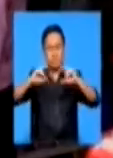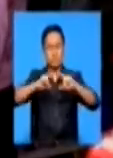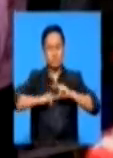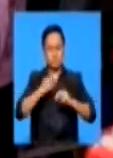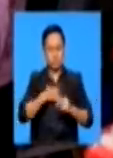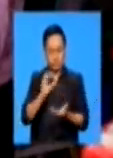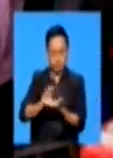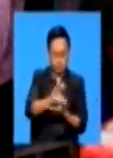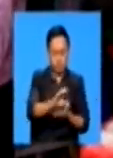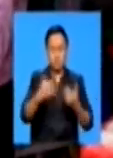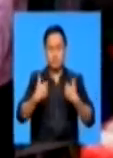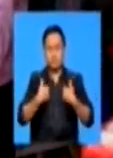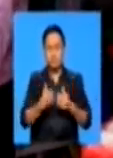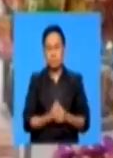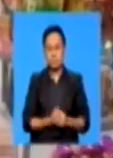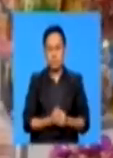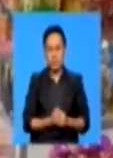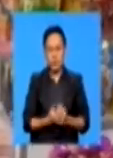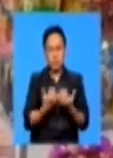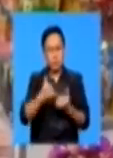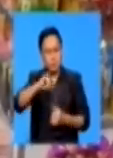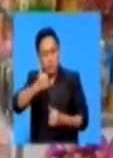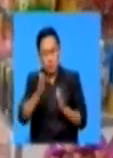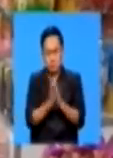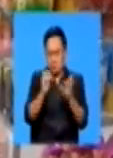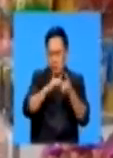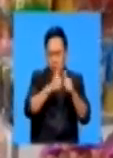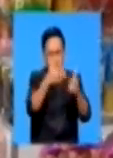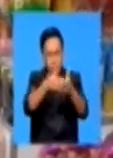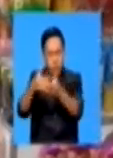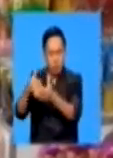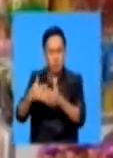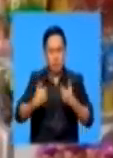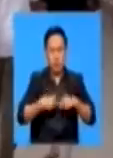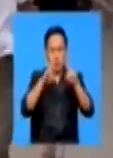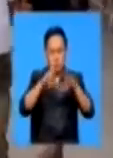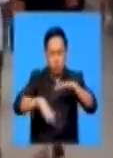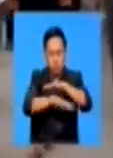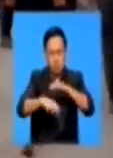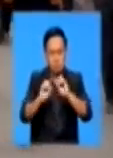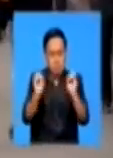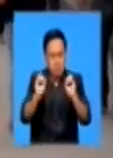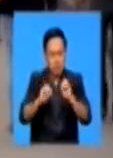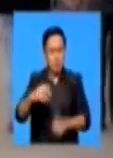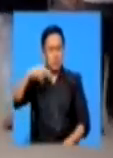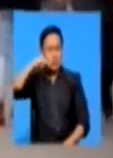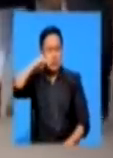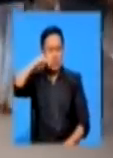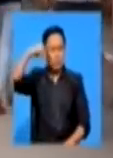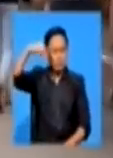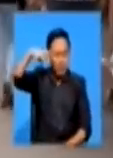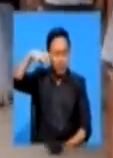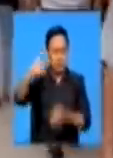ะลงทุนนะเพราะบางครั้งเนี่ยมันมีปัญหามากมายหลายอย่างระบบสาธารณูปโภคพื้นฐานไฟฟ้าประปาถน